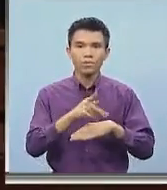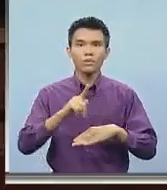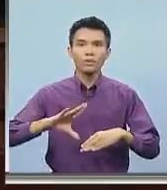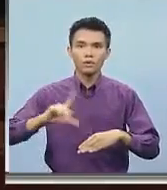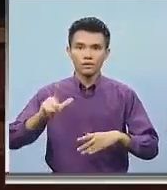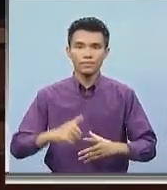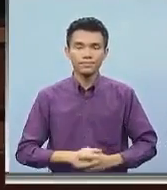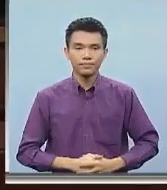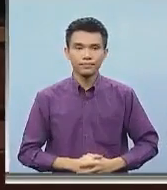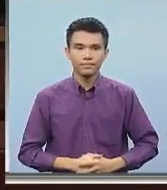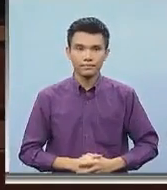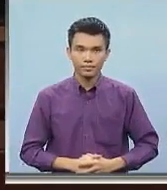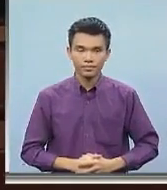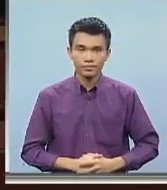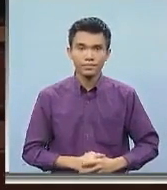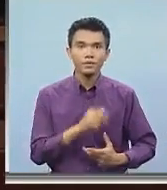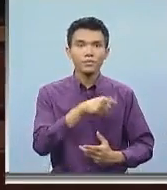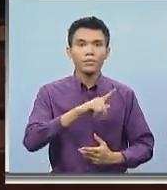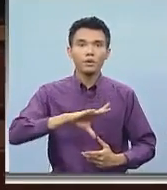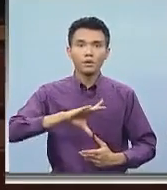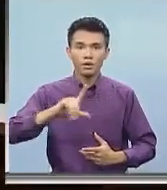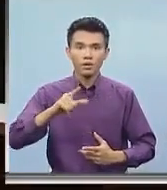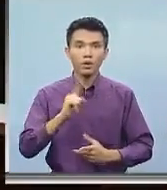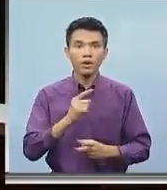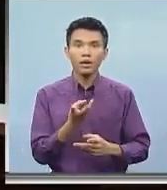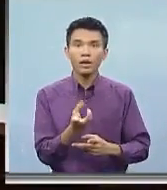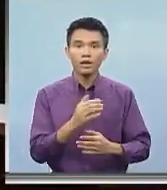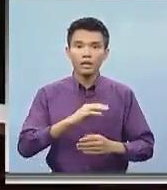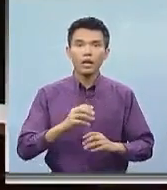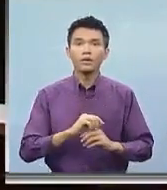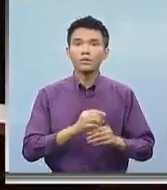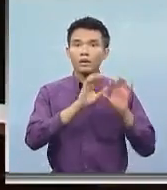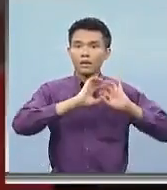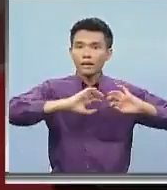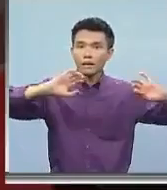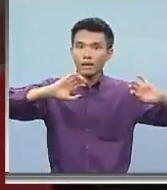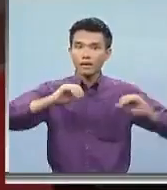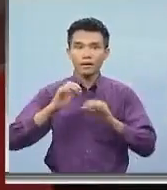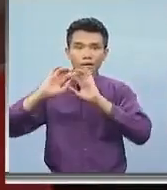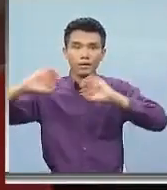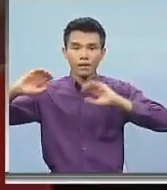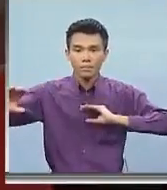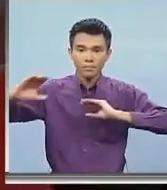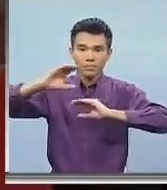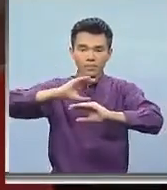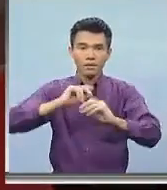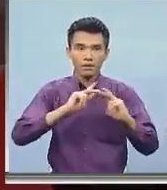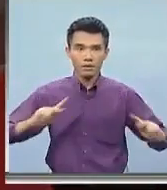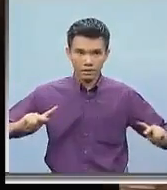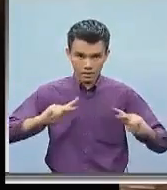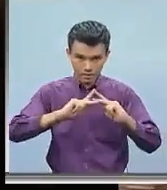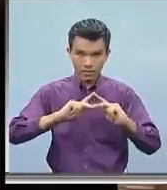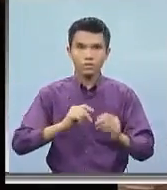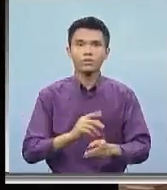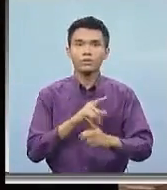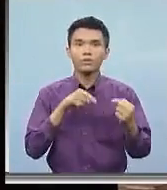แล้วส่วนกรณีปปชชี้มูลความผิดการระบายข้าวแบบ g2gซึ่งมีข้าราชการกระทรวงพาณิชย์ 2คนร่วมเป็นผู้ต้องหาด้วยนั้น